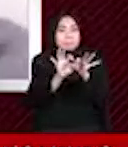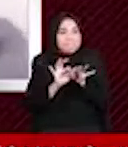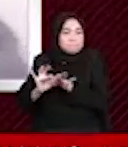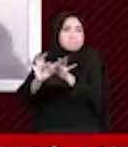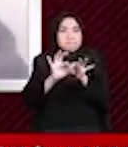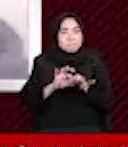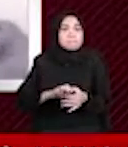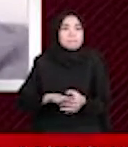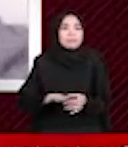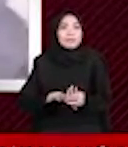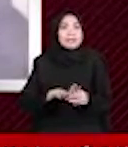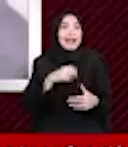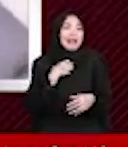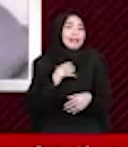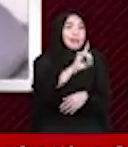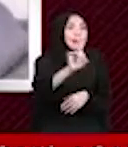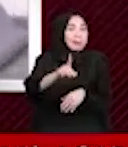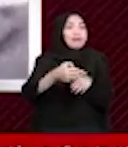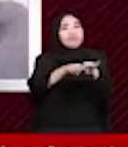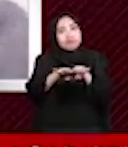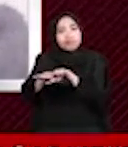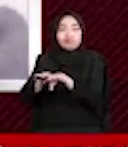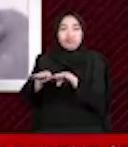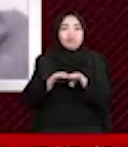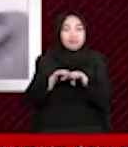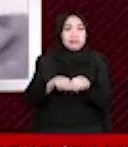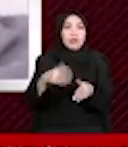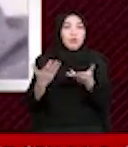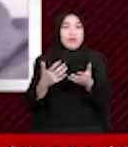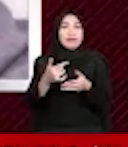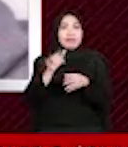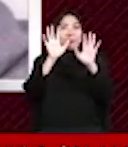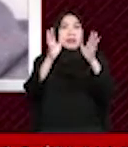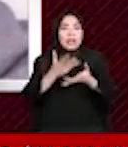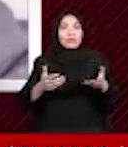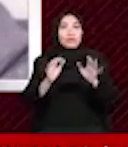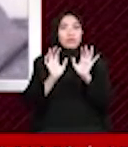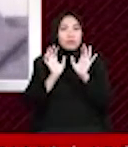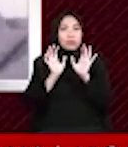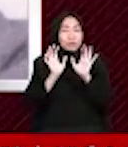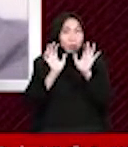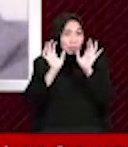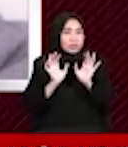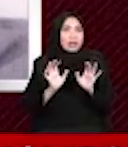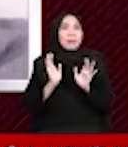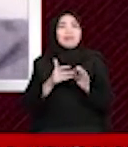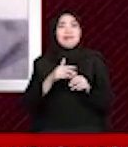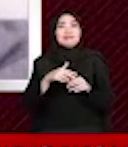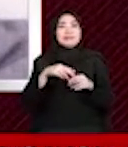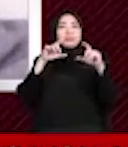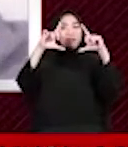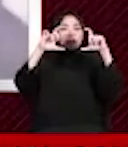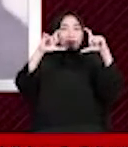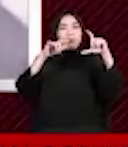dan potensi kita masing-masing. Makanya banyak kalau kita lihat di media sosial bagaimana meme-meme,